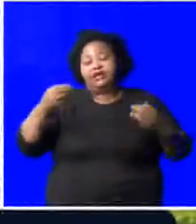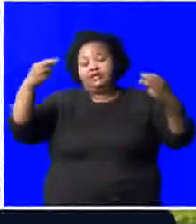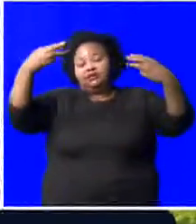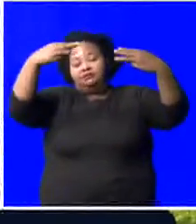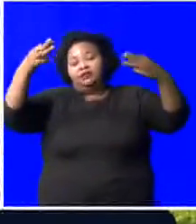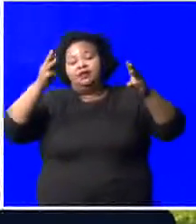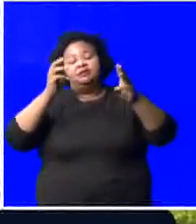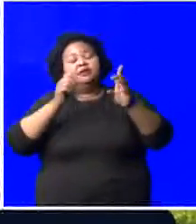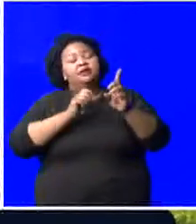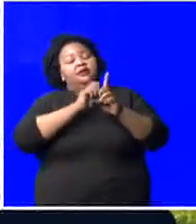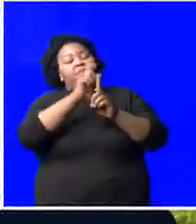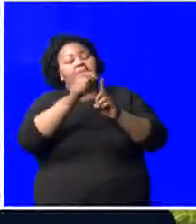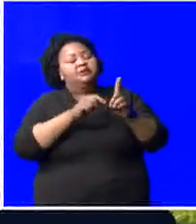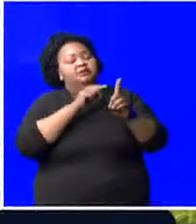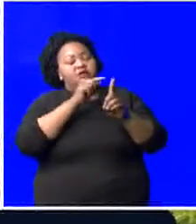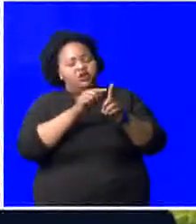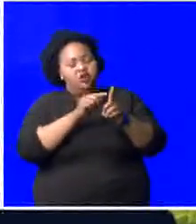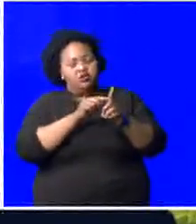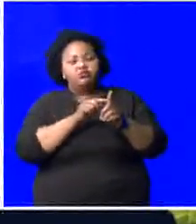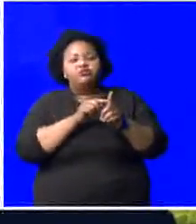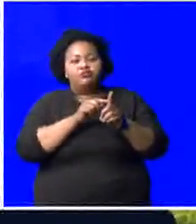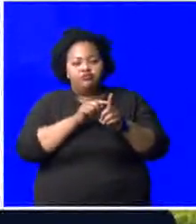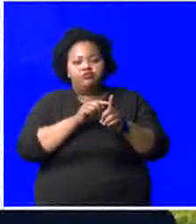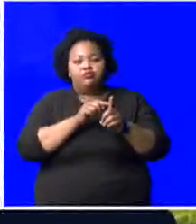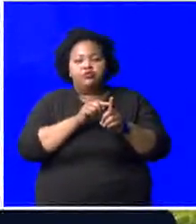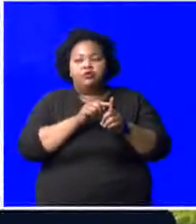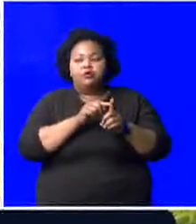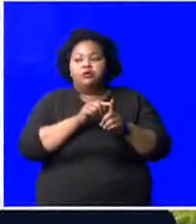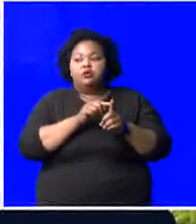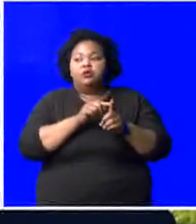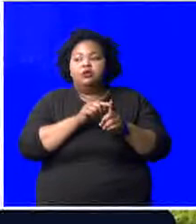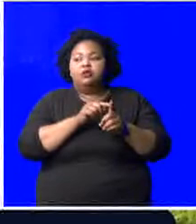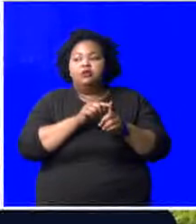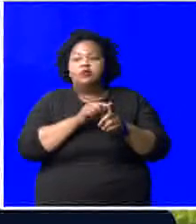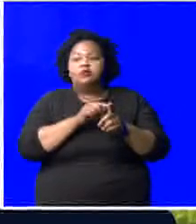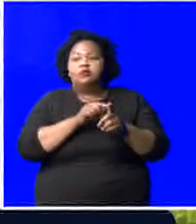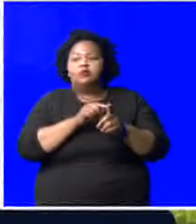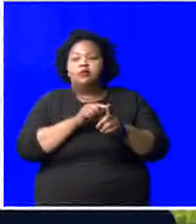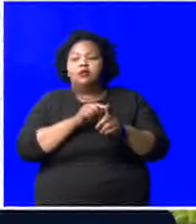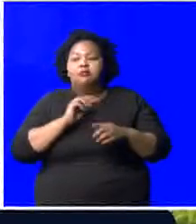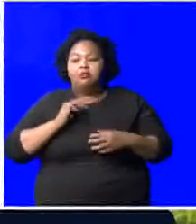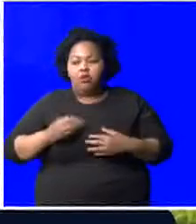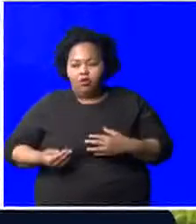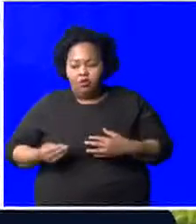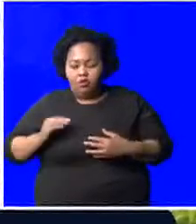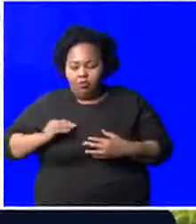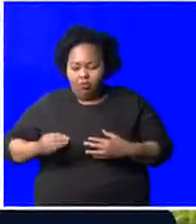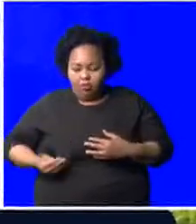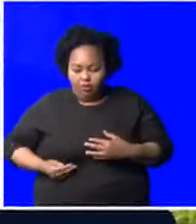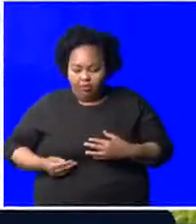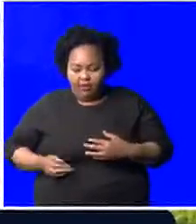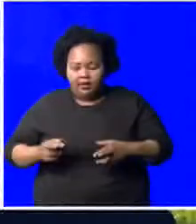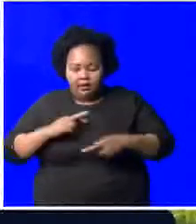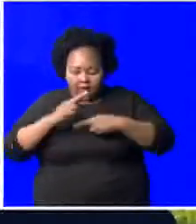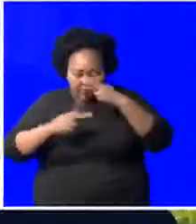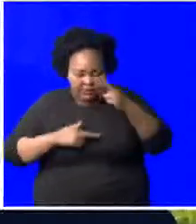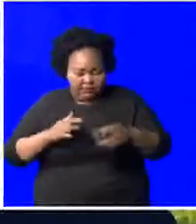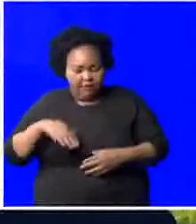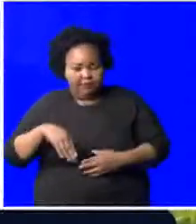endlini ibese iyabahlonipha abantu besifazane Mpangazitha seyanaka ilalele tidzingo